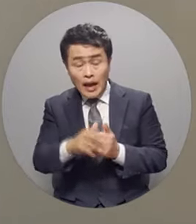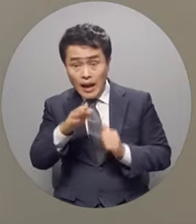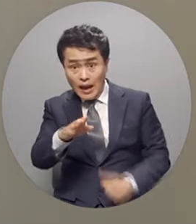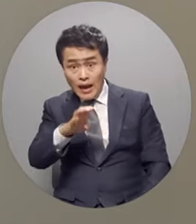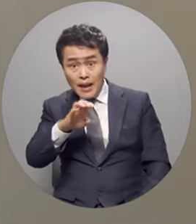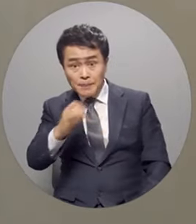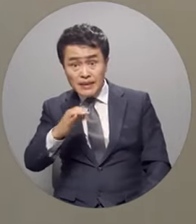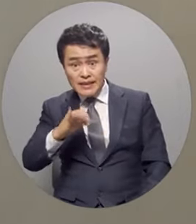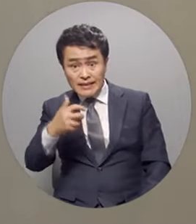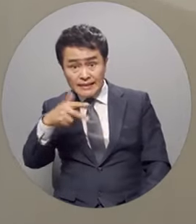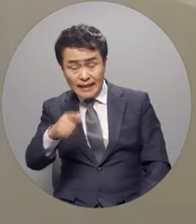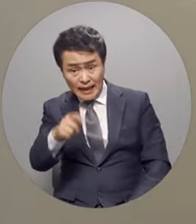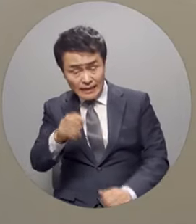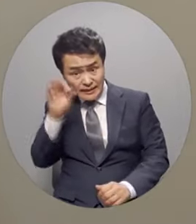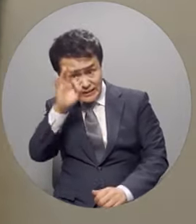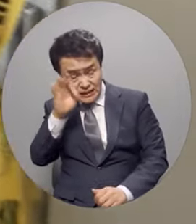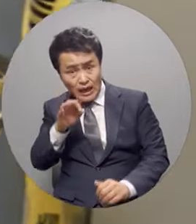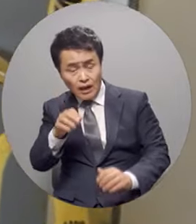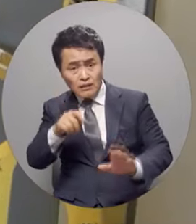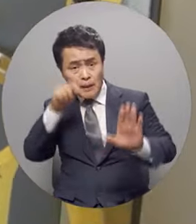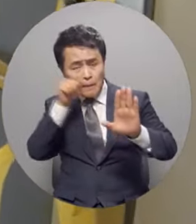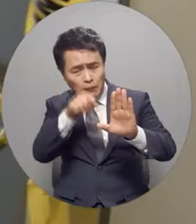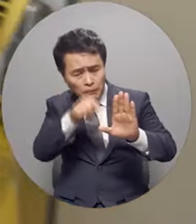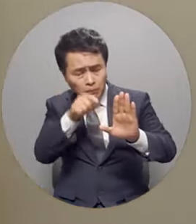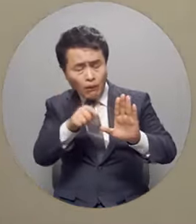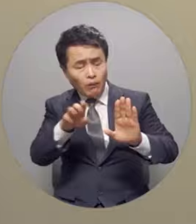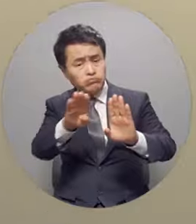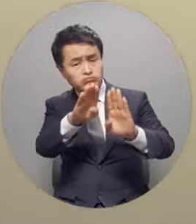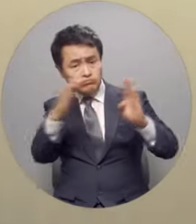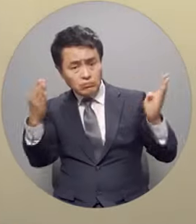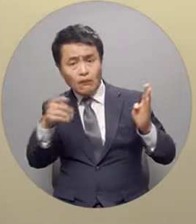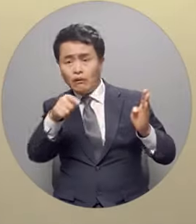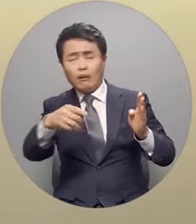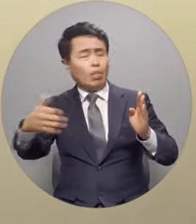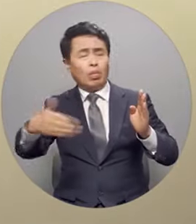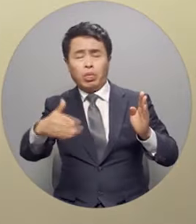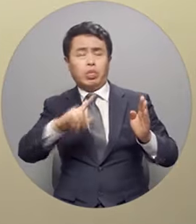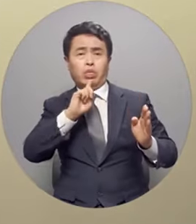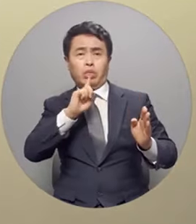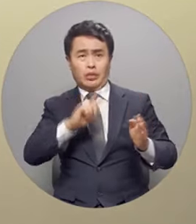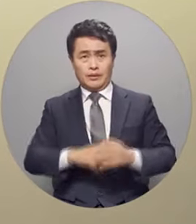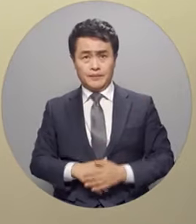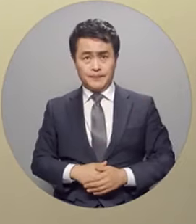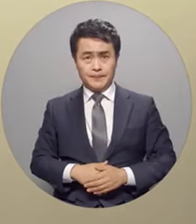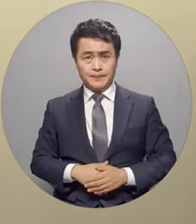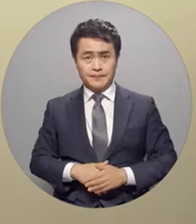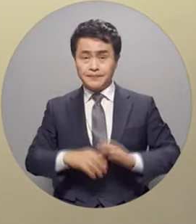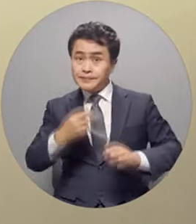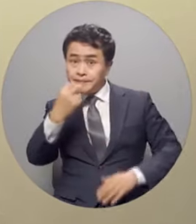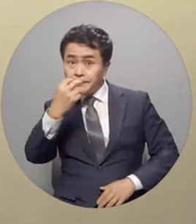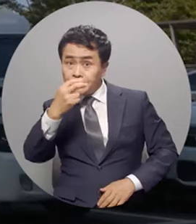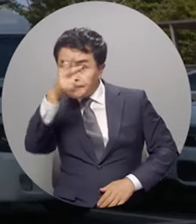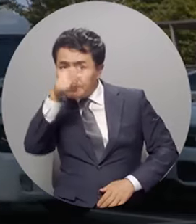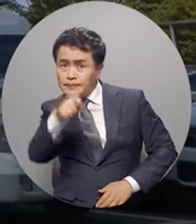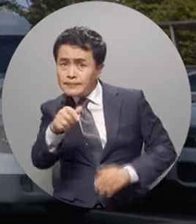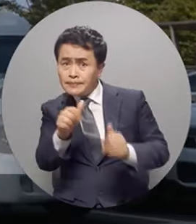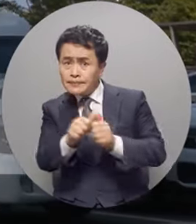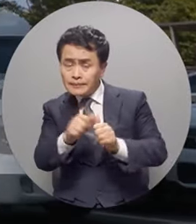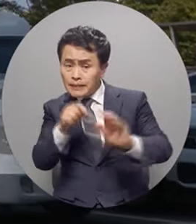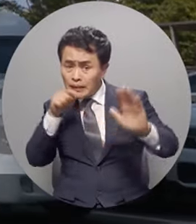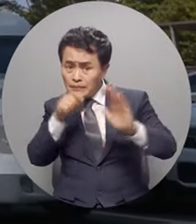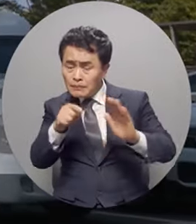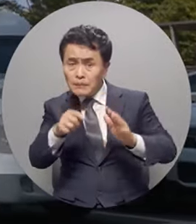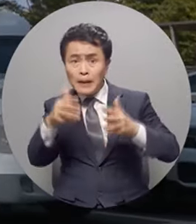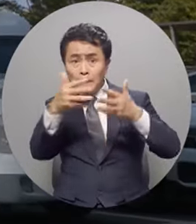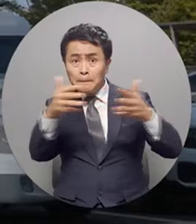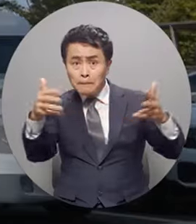찾아온 경찰이 초인종을 누르고 문을 두드려 봤지만 안에선 아무런 대답이 없었습니다. 경찰은 이 남성이 방문 직후